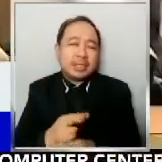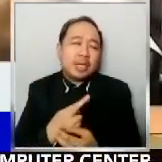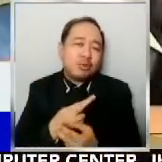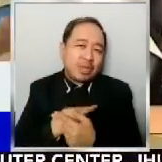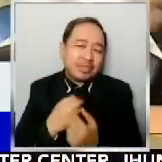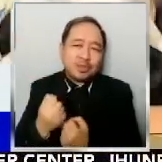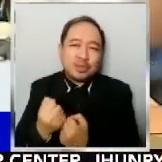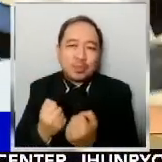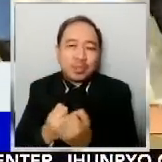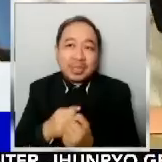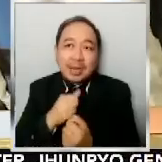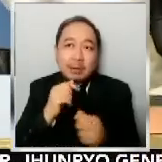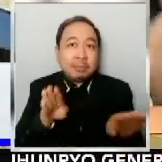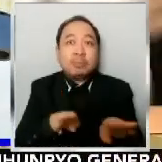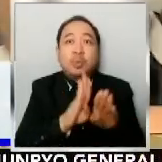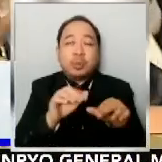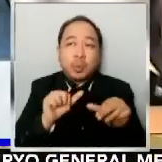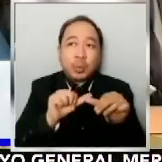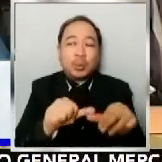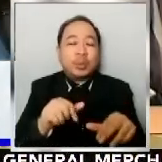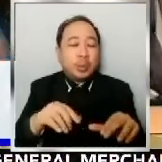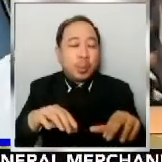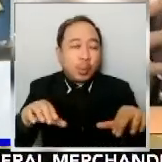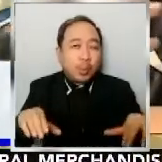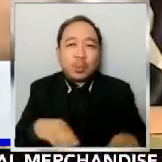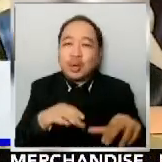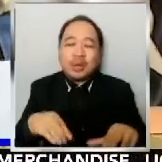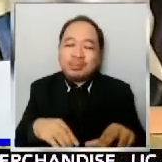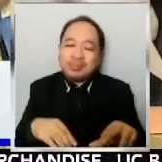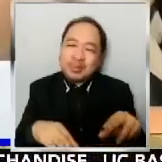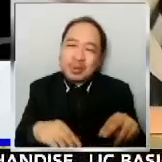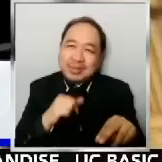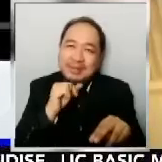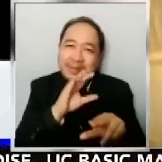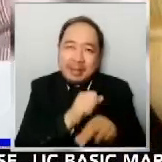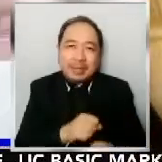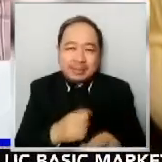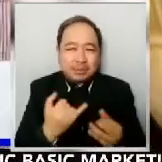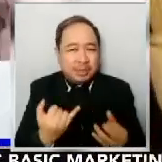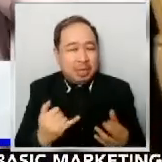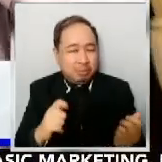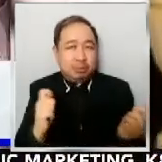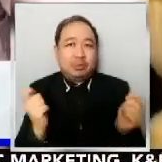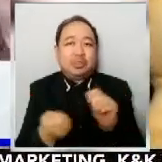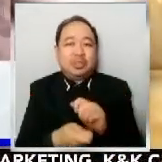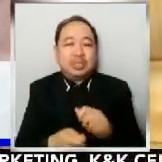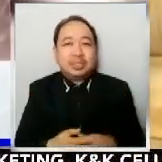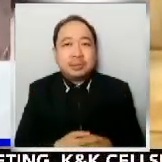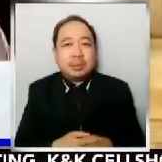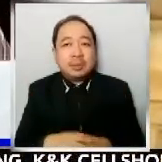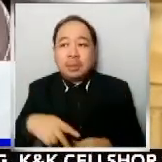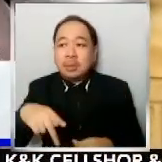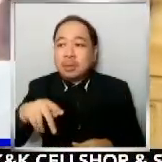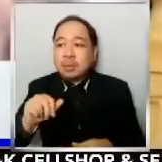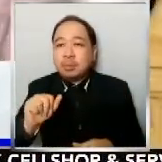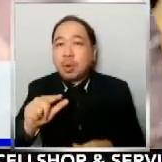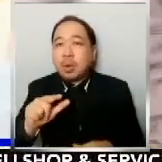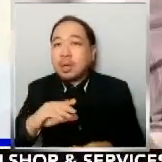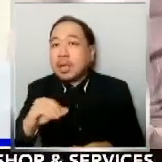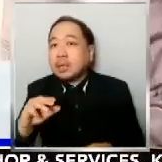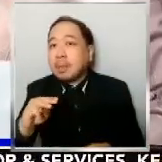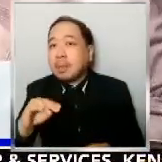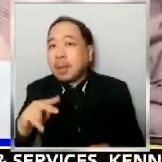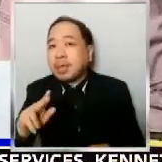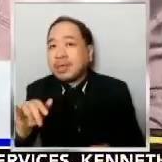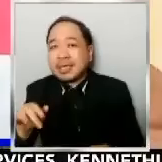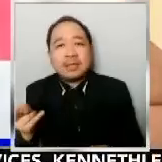sanay na kaming dalawa yung trabaho ng isa't isa. And things are gonna change. Si Paul at Mikey naman, nagkatrabaho na sa